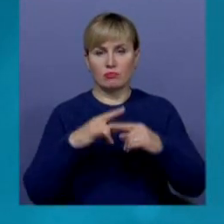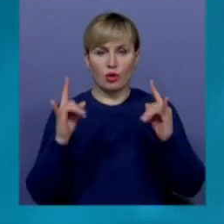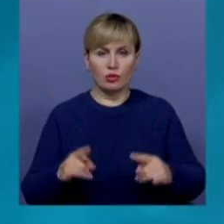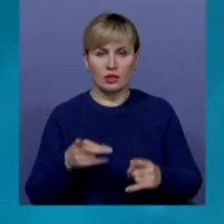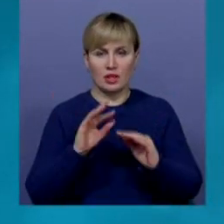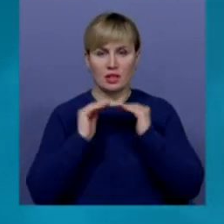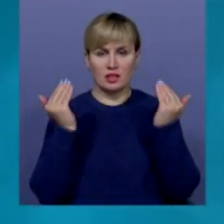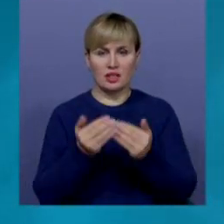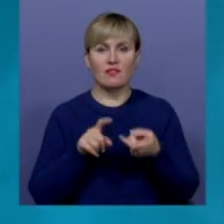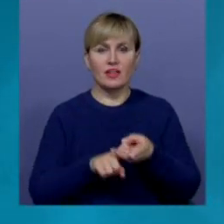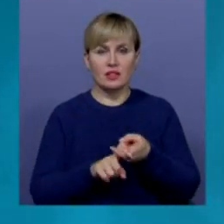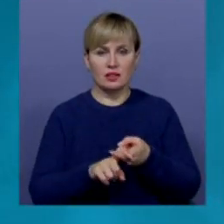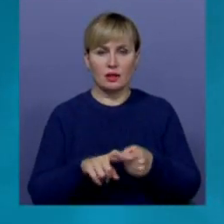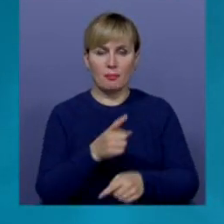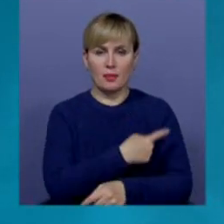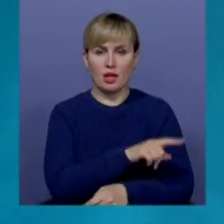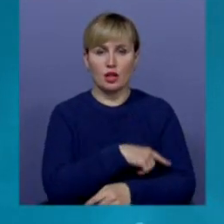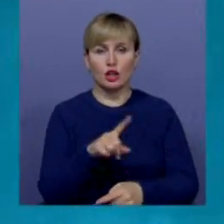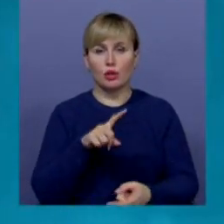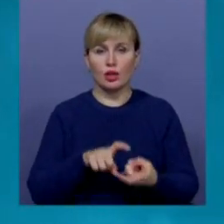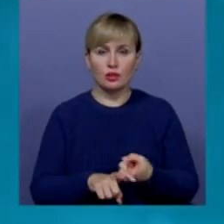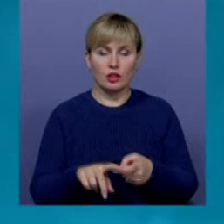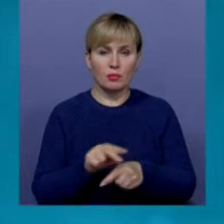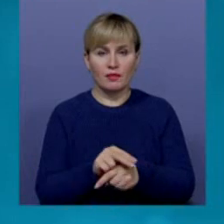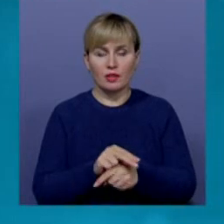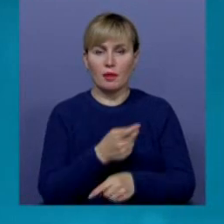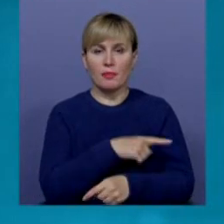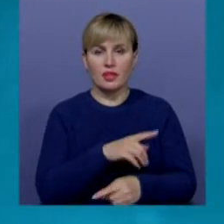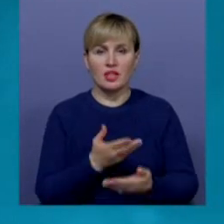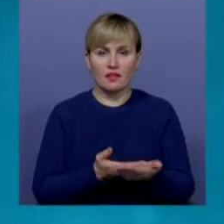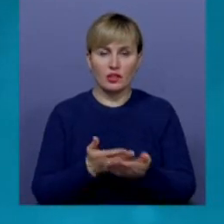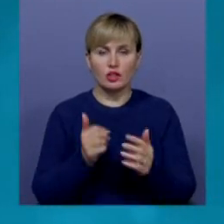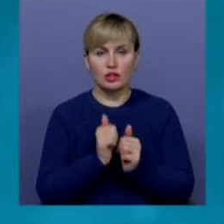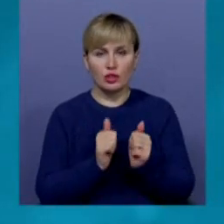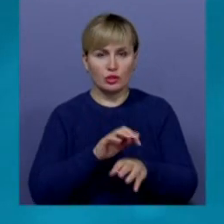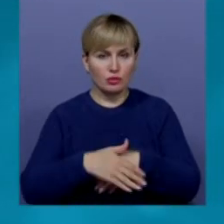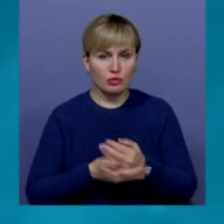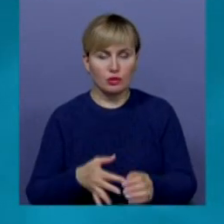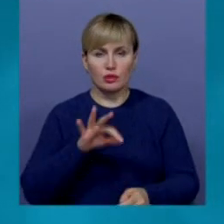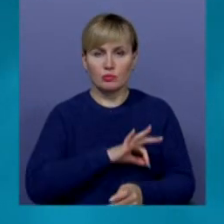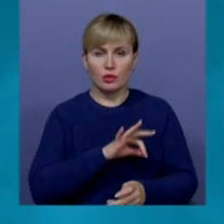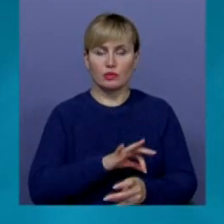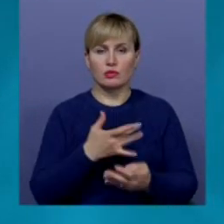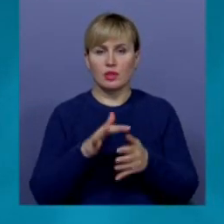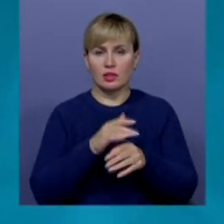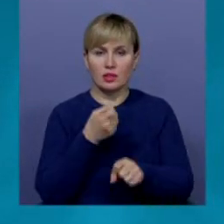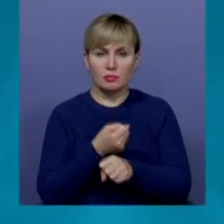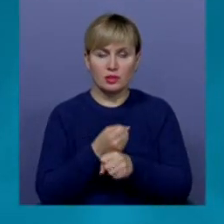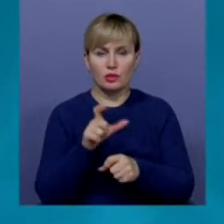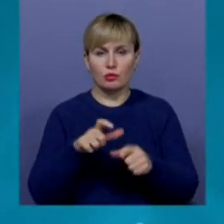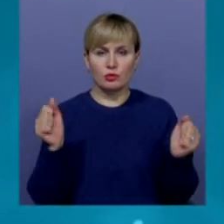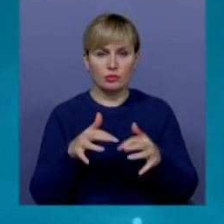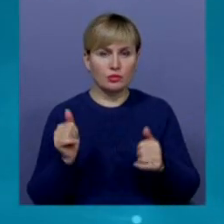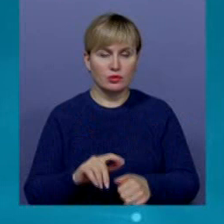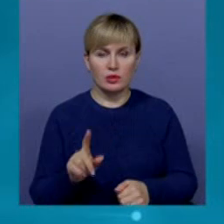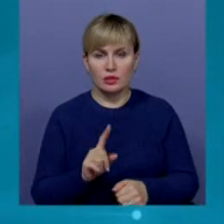изоляции в инфекционных больницах. А вот что касается профилактики, то медики советуют чаще мыть руки, использовать антисептики, избегать массового скопления